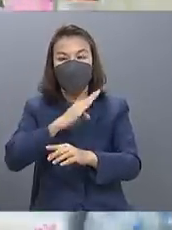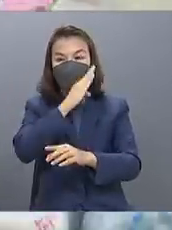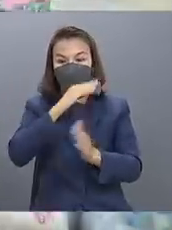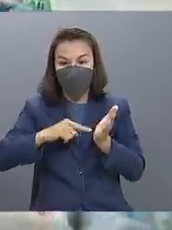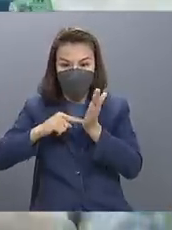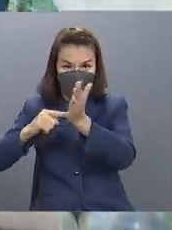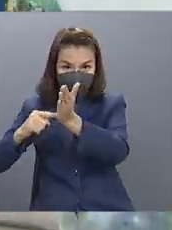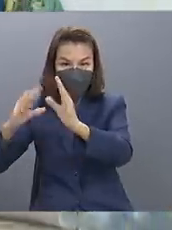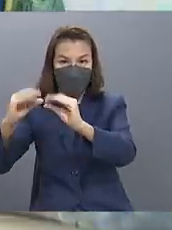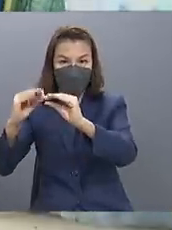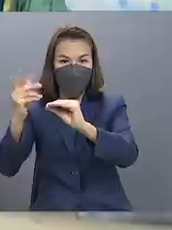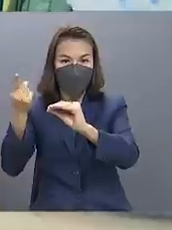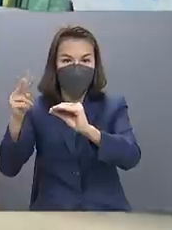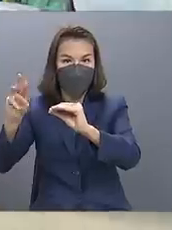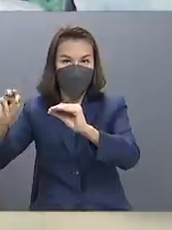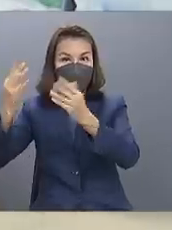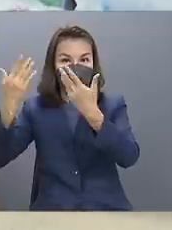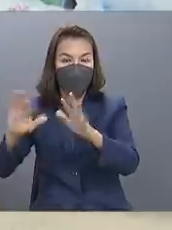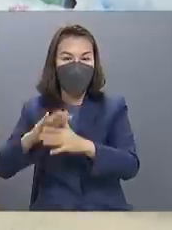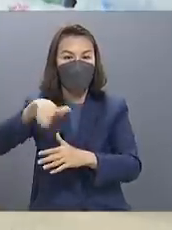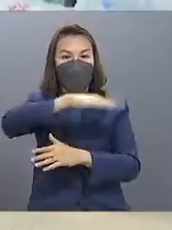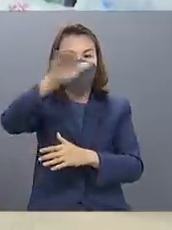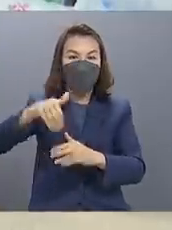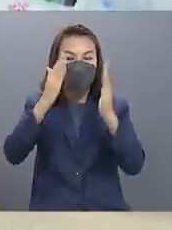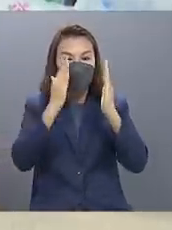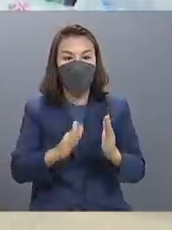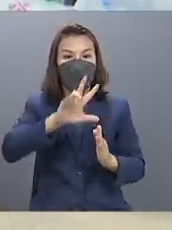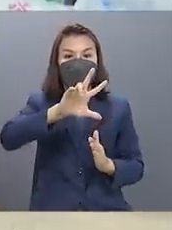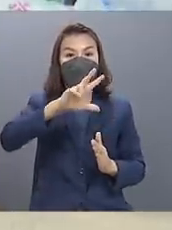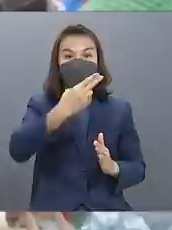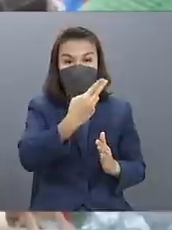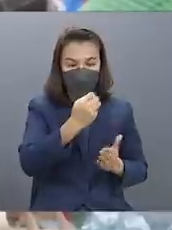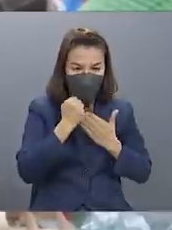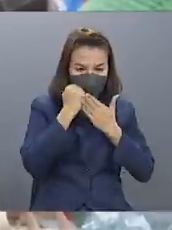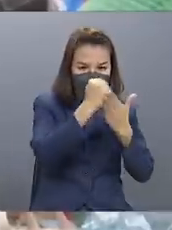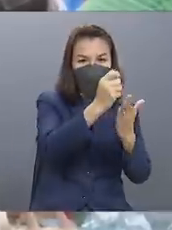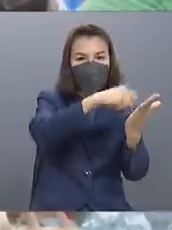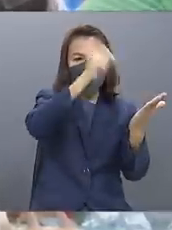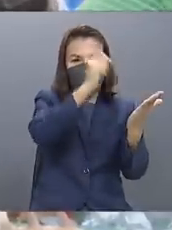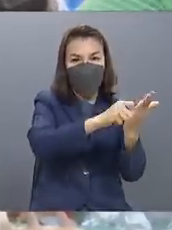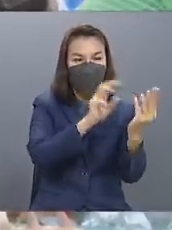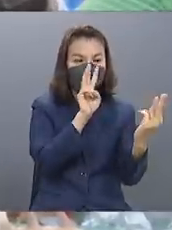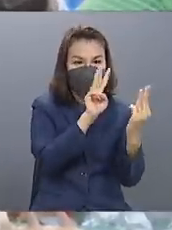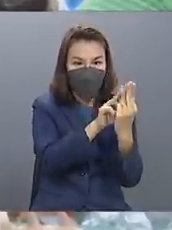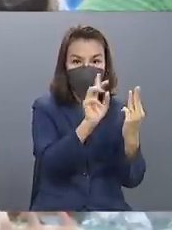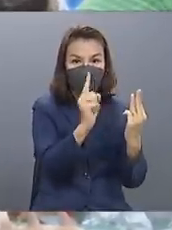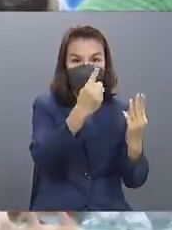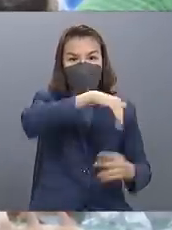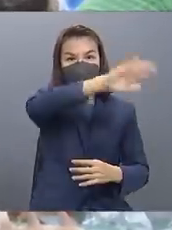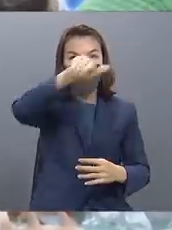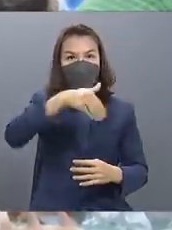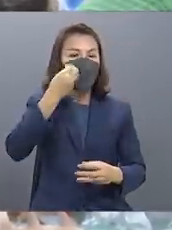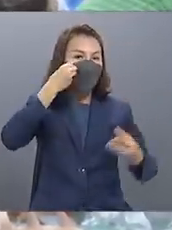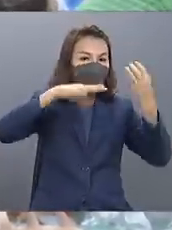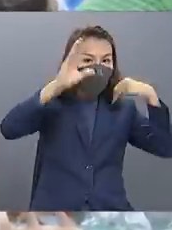สำหรับก็สมาธิกองทุนฟื้นฟูใน 30,000ได้รับการช่วยเหลือเรื่องการเซ็นสัญญาใหม่ตามกลุ่มเครือข่ายที่มาปักๆก็จะเดินทางกลับทัน